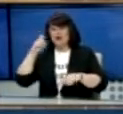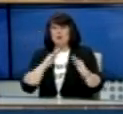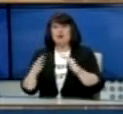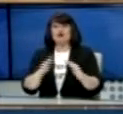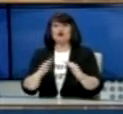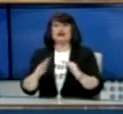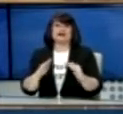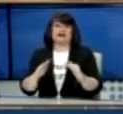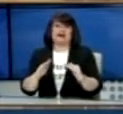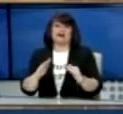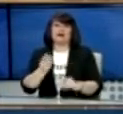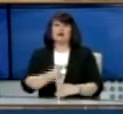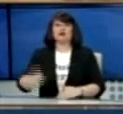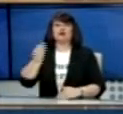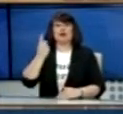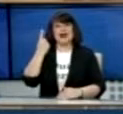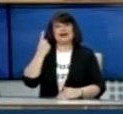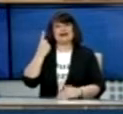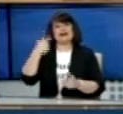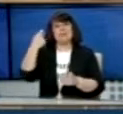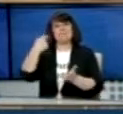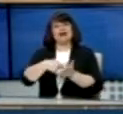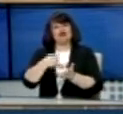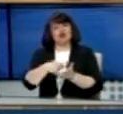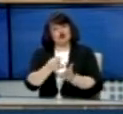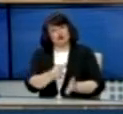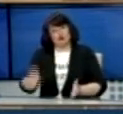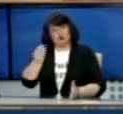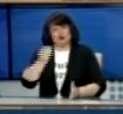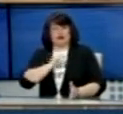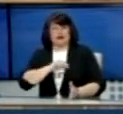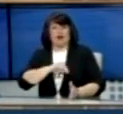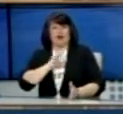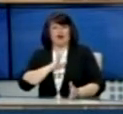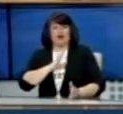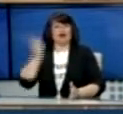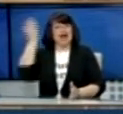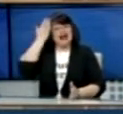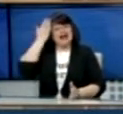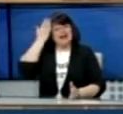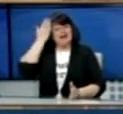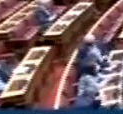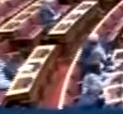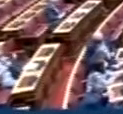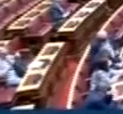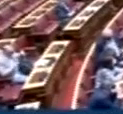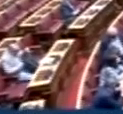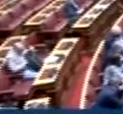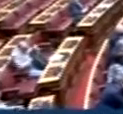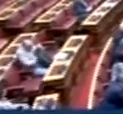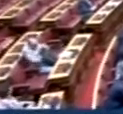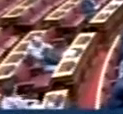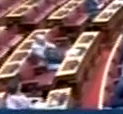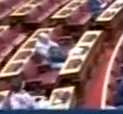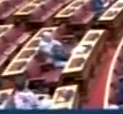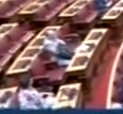πει επανειλημμένα ο Κυριάκος Μητσοτάκης σε μια σειρά συνεντεύξεων αλλά και δημόσιων τοποθετήσεων, ότι οι εκλογές θα γίνουν